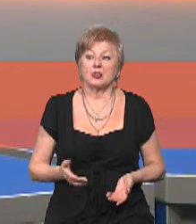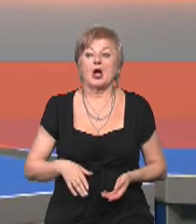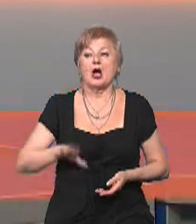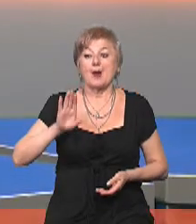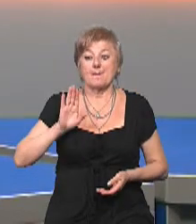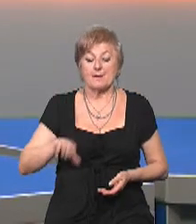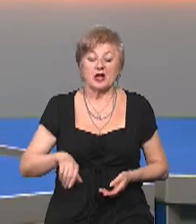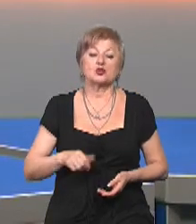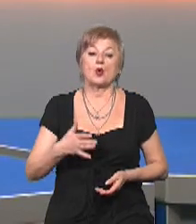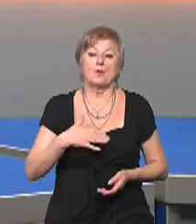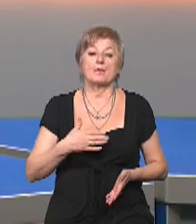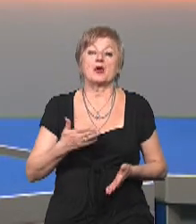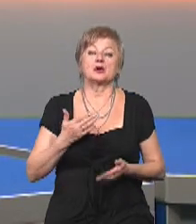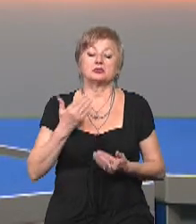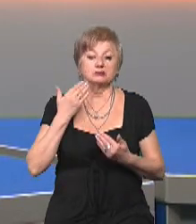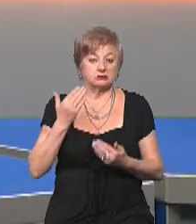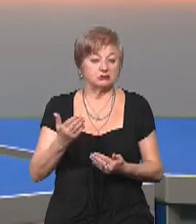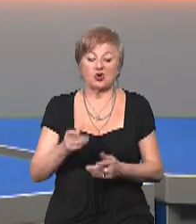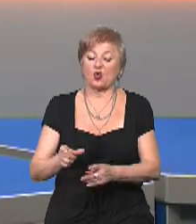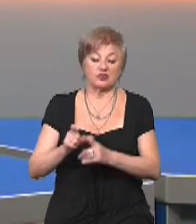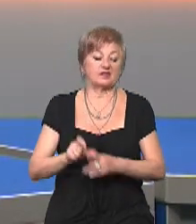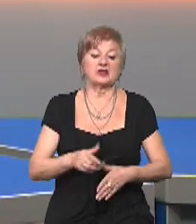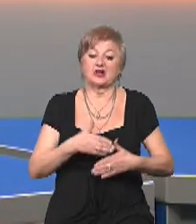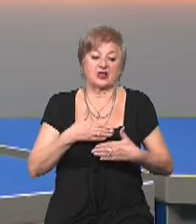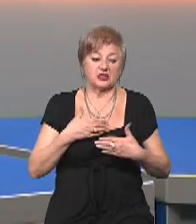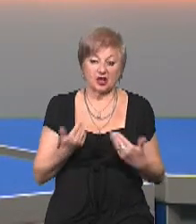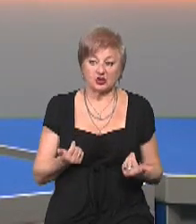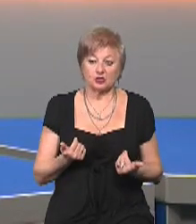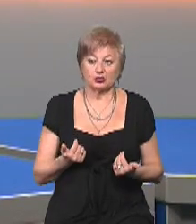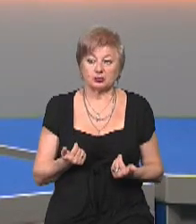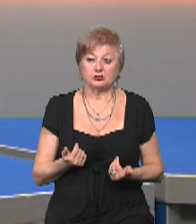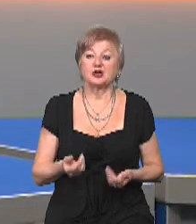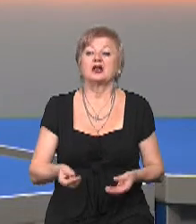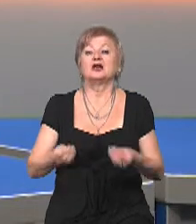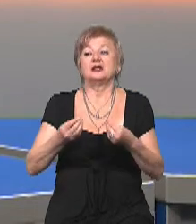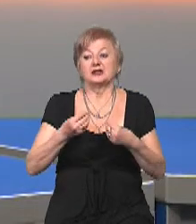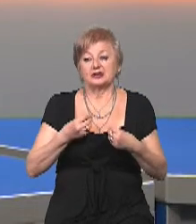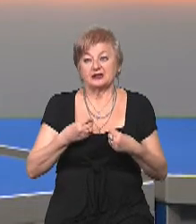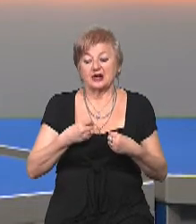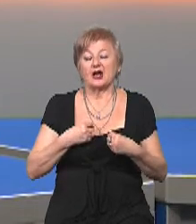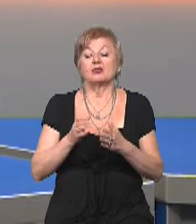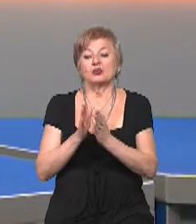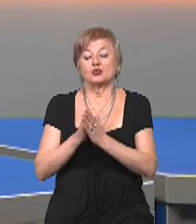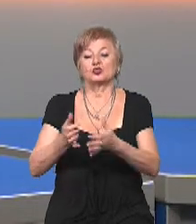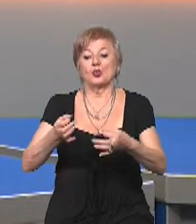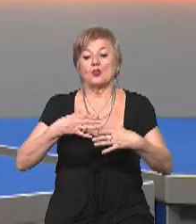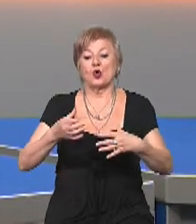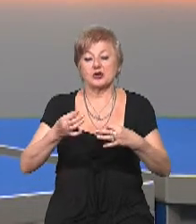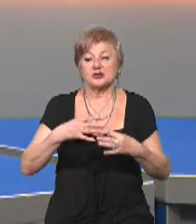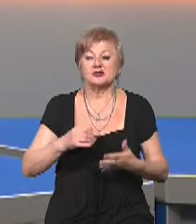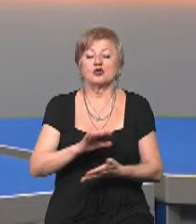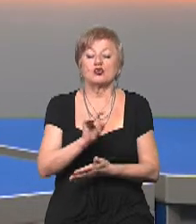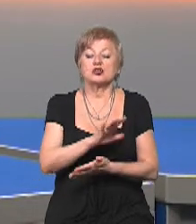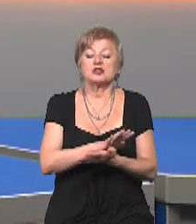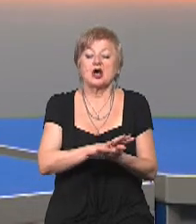Потом мы уже обратились, не получив никакого ответа, дайте нам пояснение по поводу